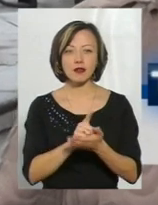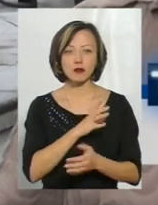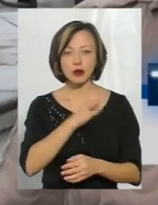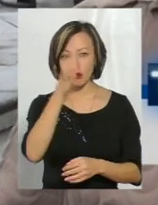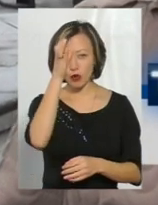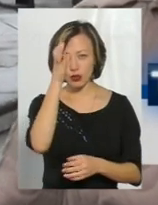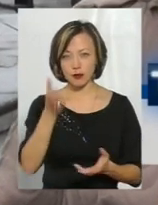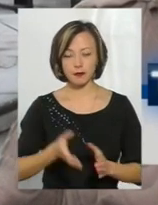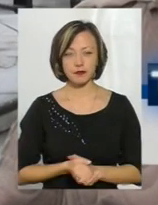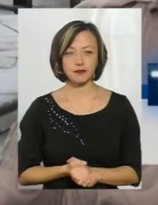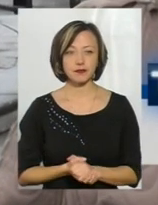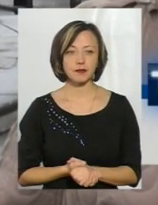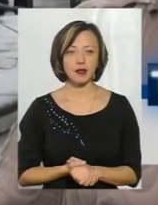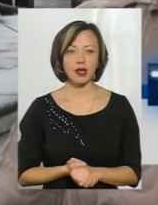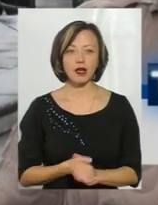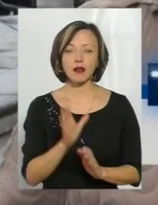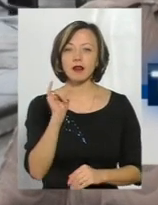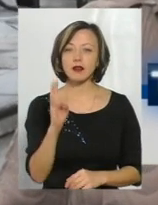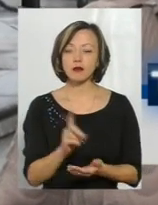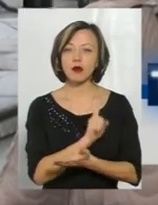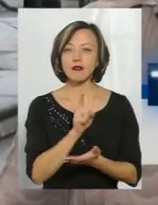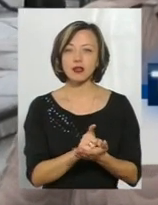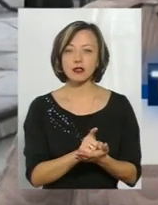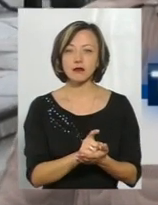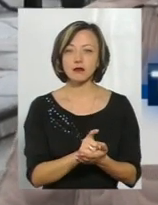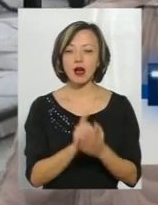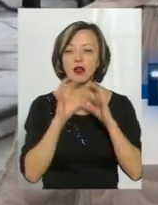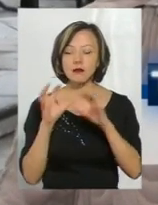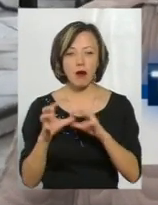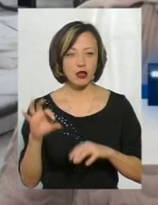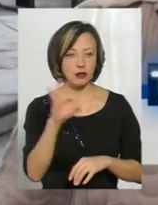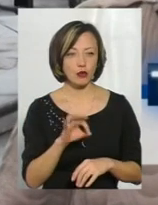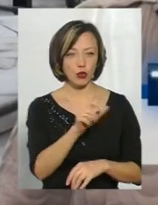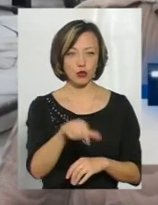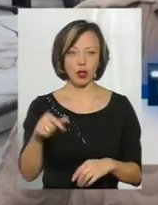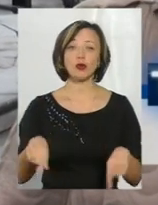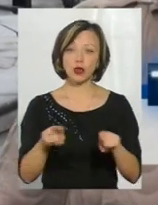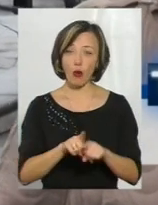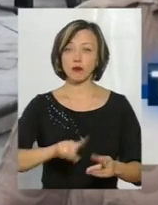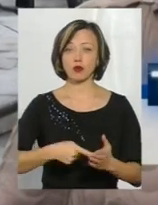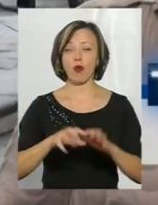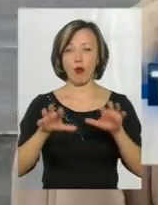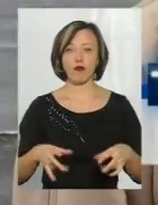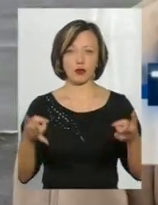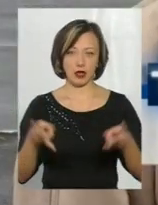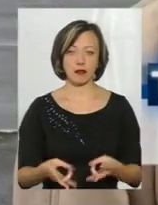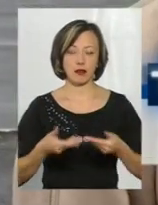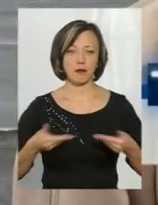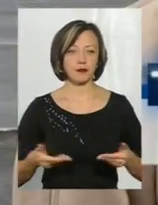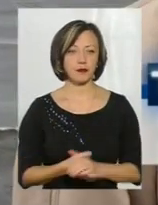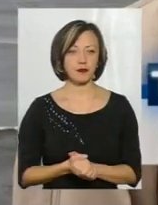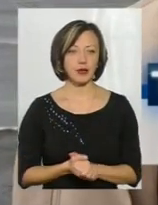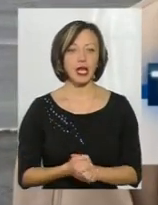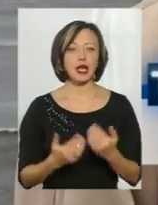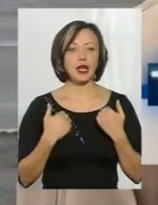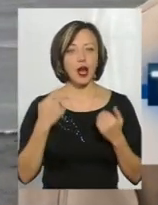мудрим. От, і він повинен дбати про людей. Отакого міського голову нам треба. Я думаю,